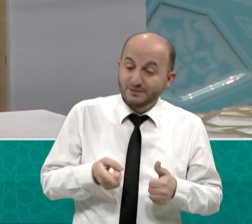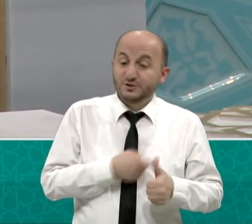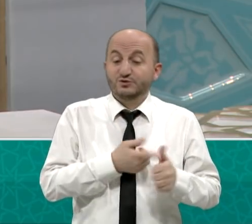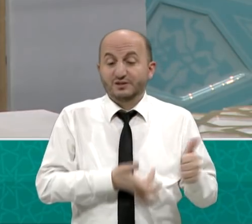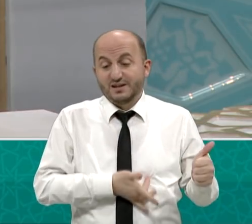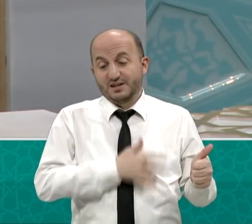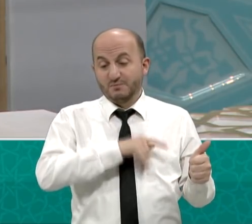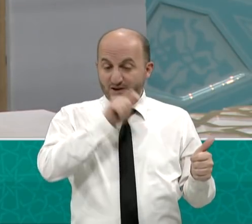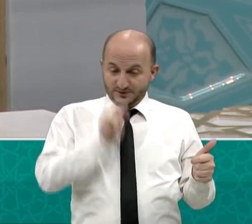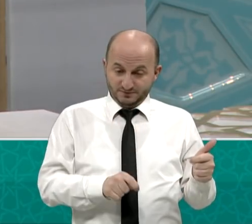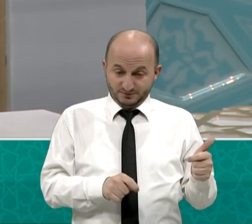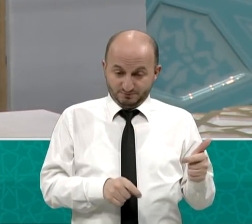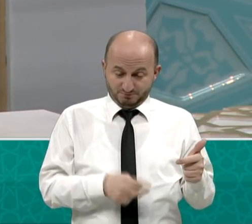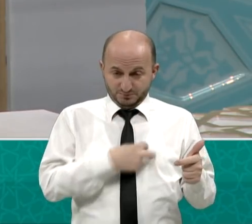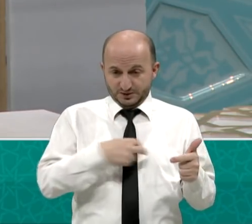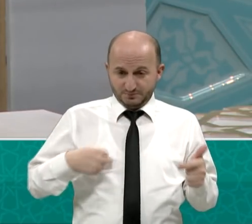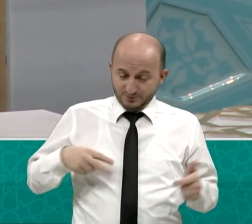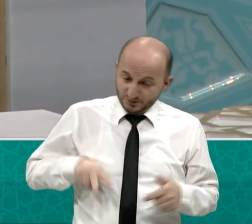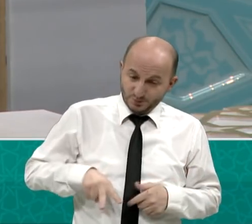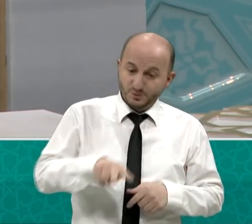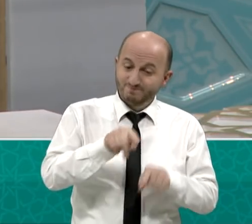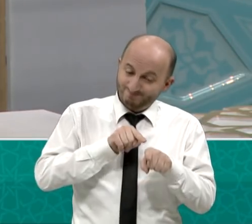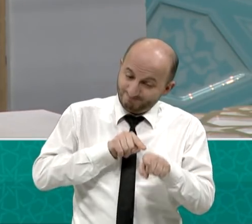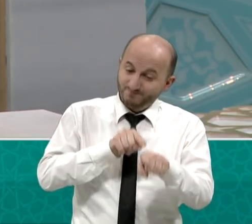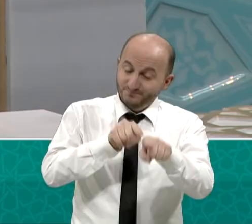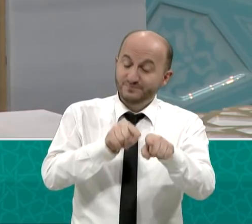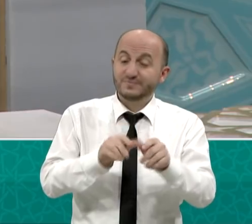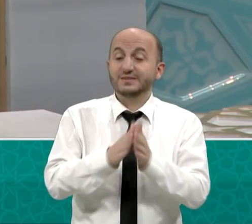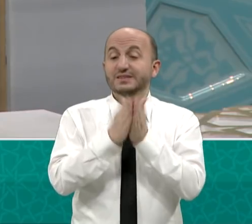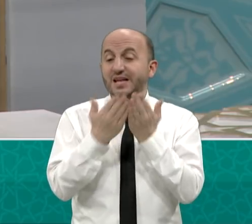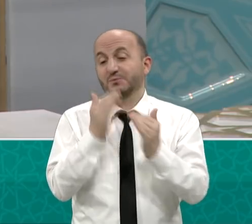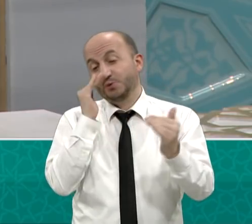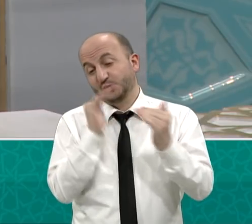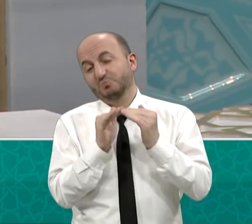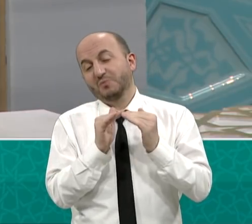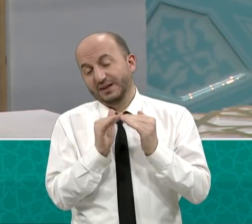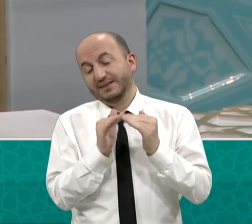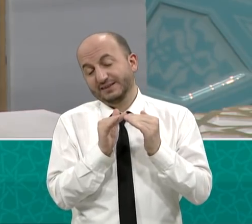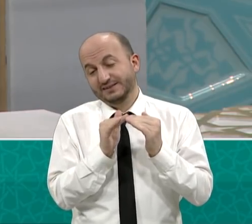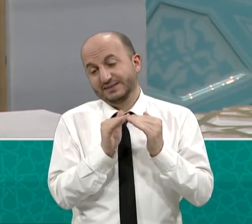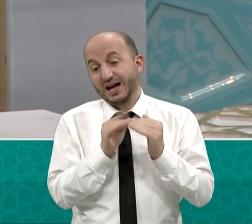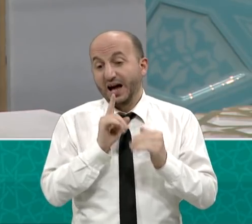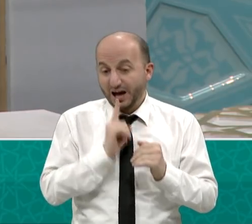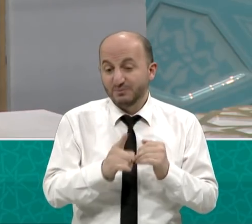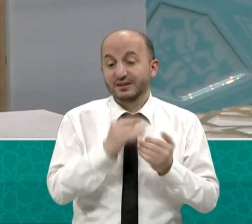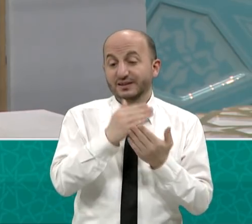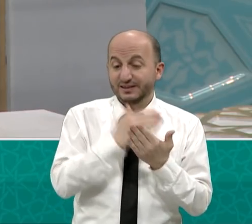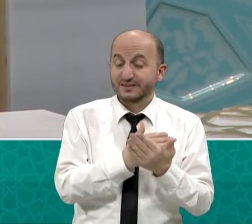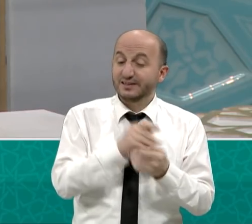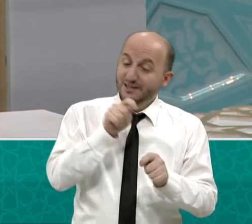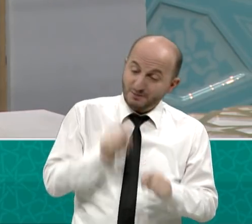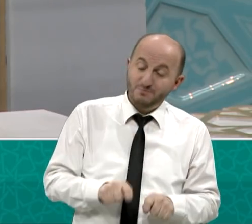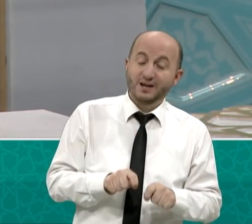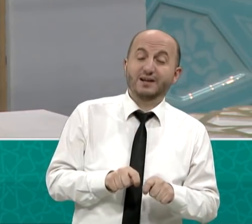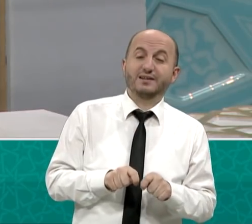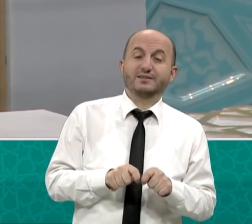ederek, Resulünün izinden giderek, kitabına uymak suretiyle, bu emirleri, bu ilkeleri yerine getirmek